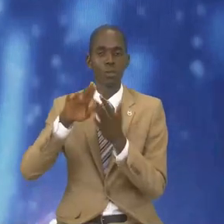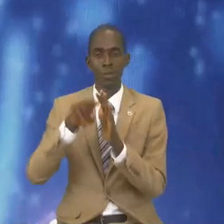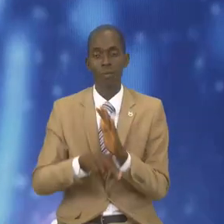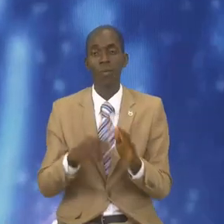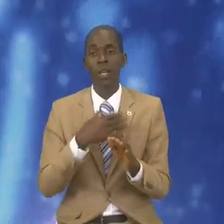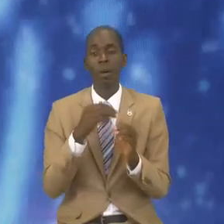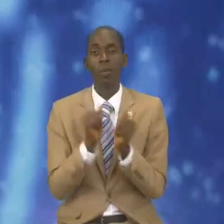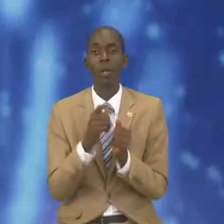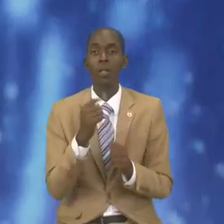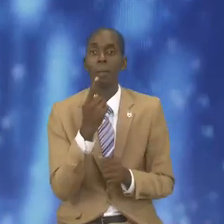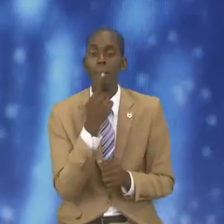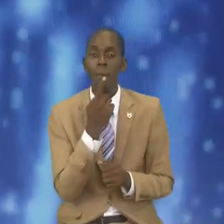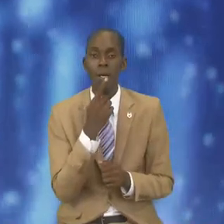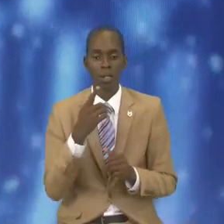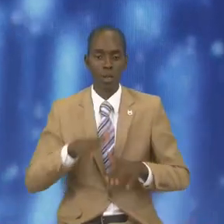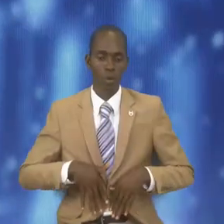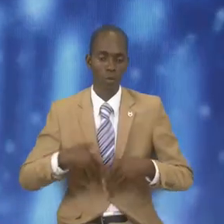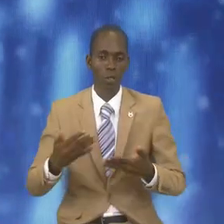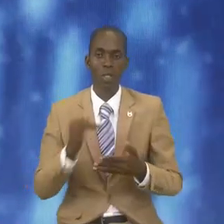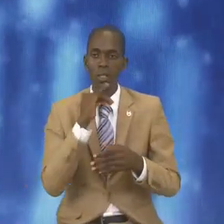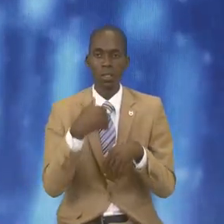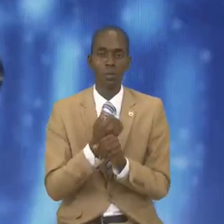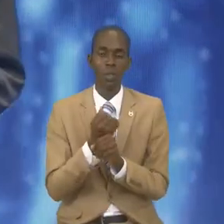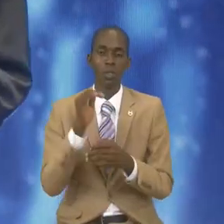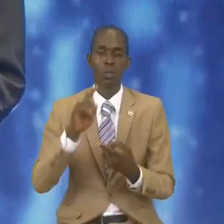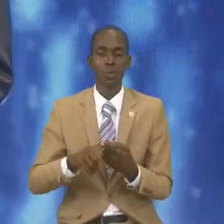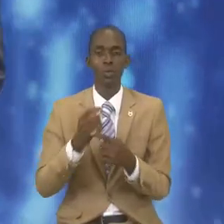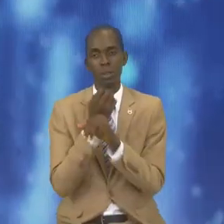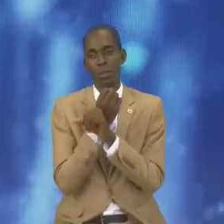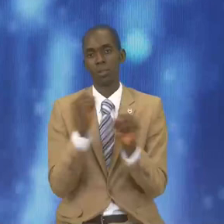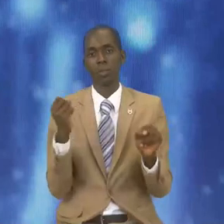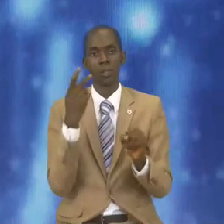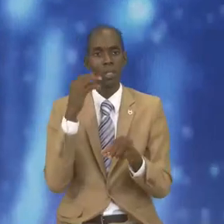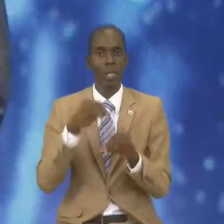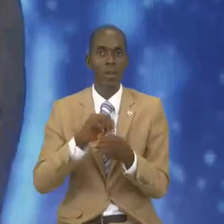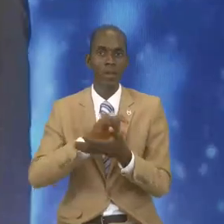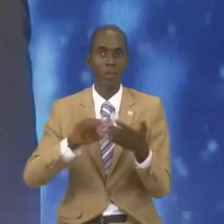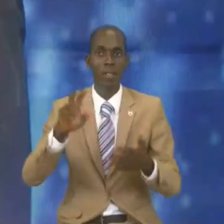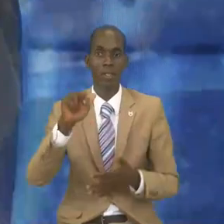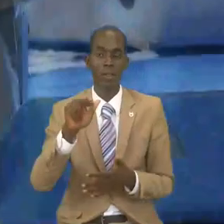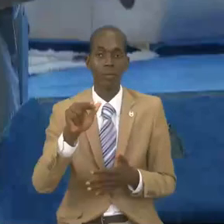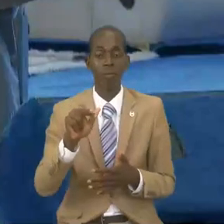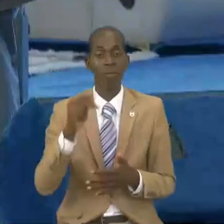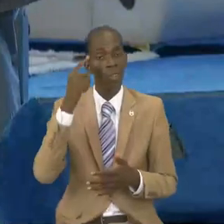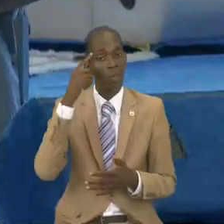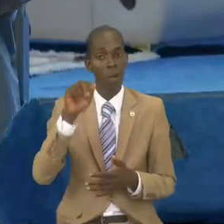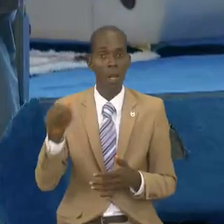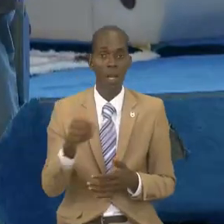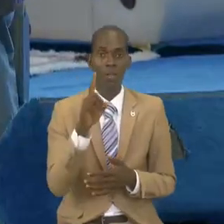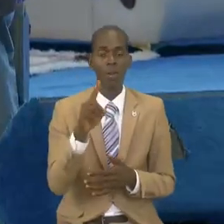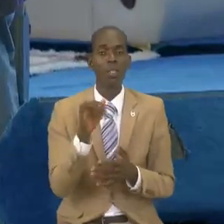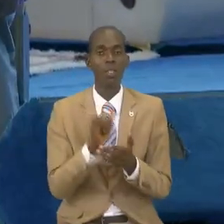en confessant de la bouche qu'on parvient au salut. Verset 13, car